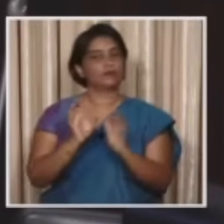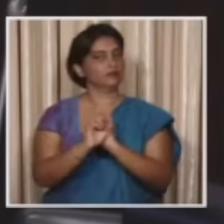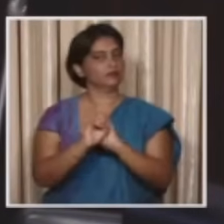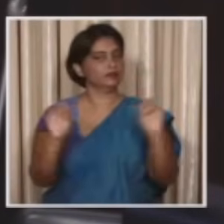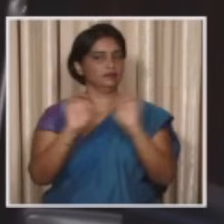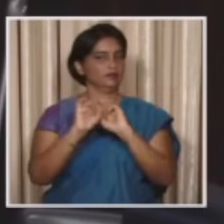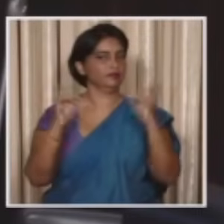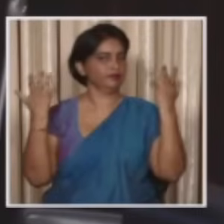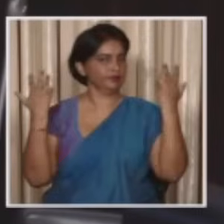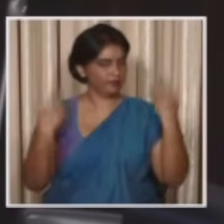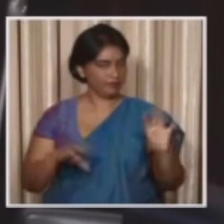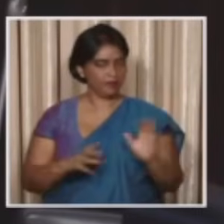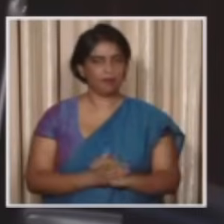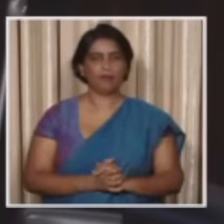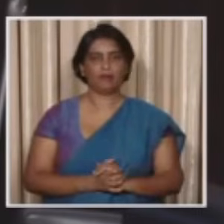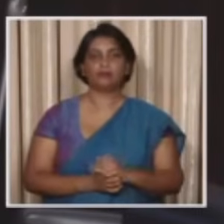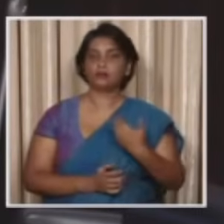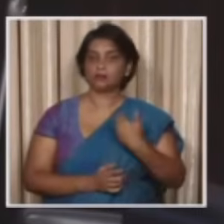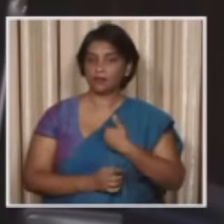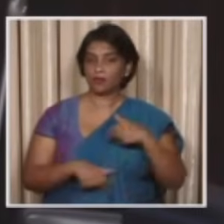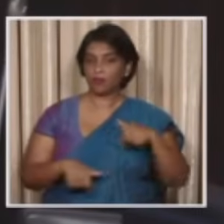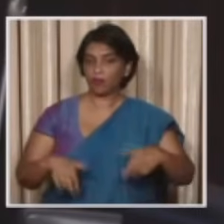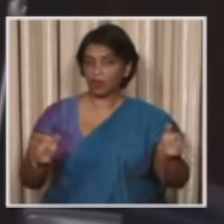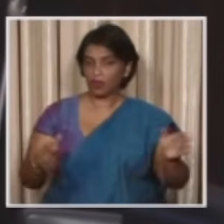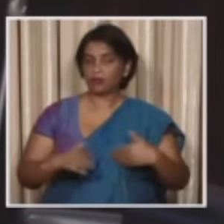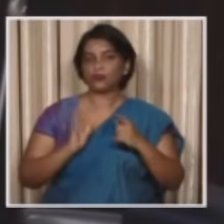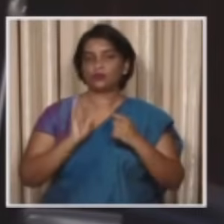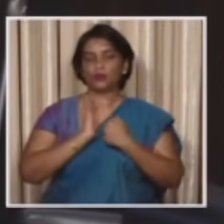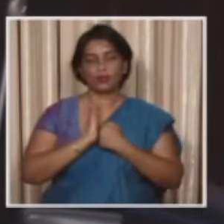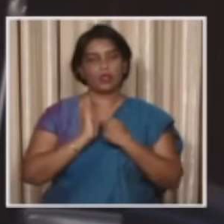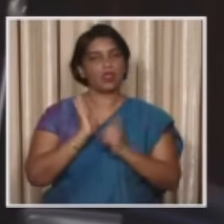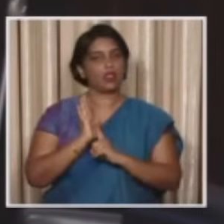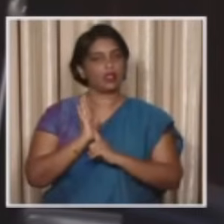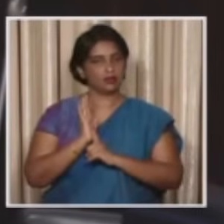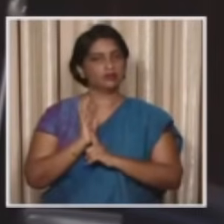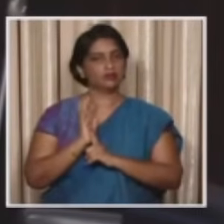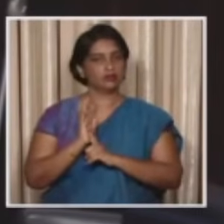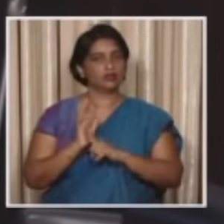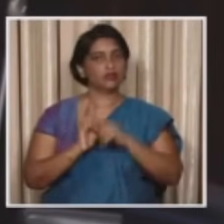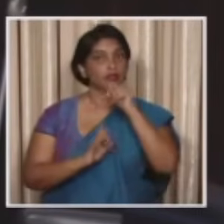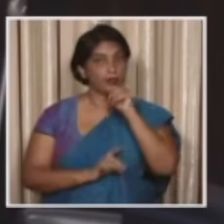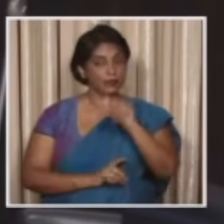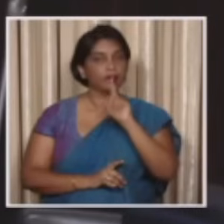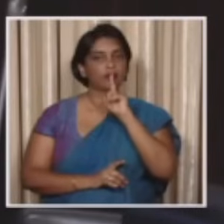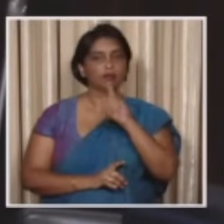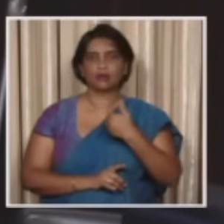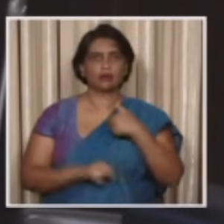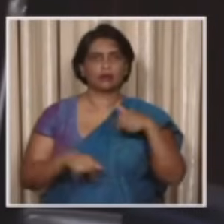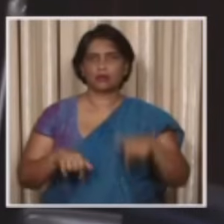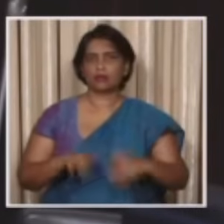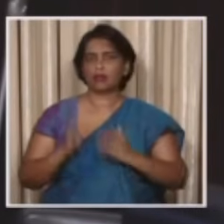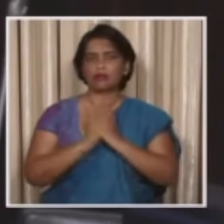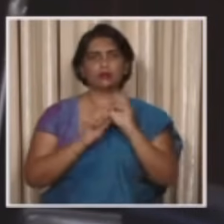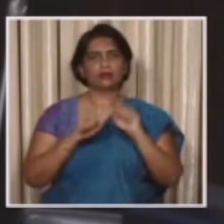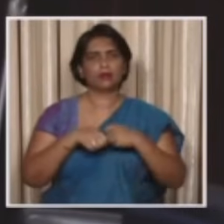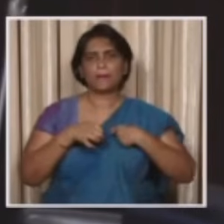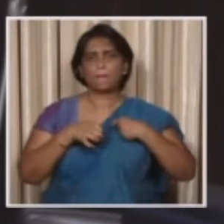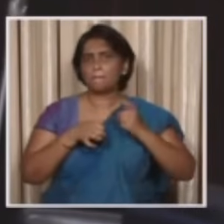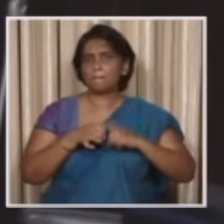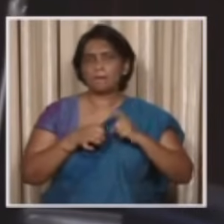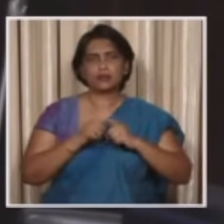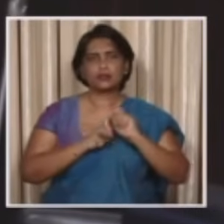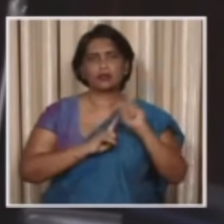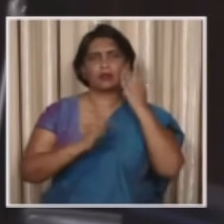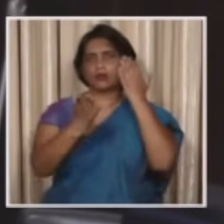ප්‍රචාරණයක් ගියා. ඒතොර මම තාම ගරු ලක්ෂ්මන් කිරියල්ල මැතිතුමා නිවැරදිව කිව්වා වගේ මම තාම වරප්‍රසාද ප්‍රශ්නේ පාර්ලිමේන්තුවට